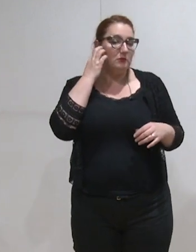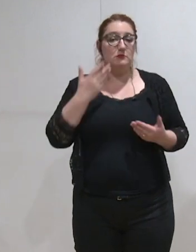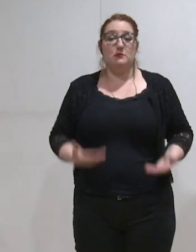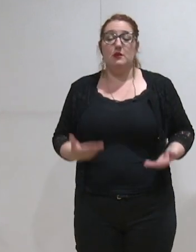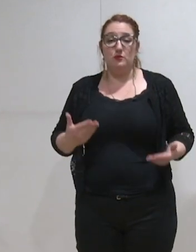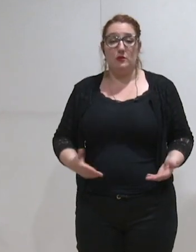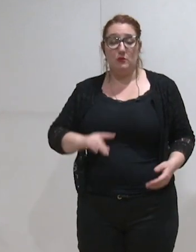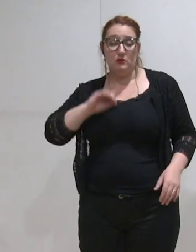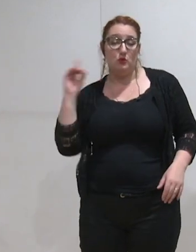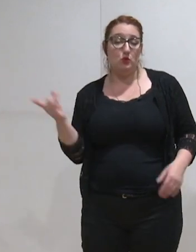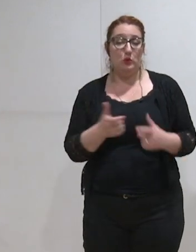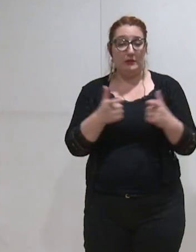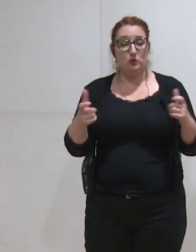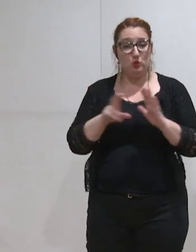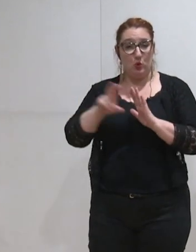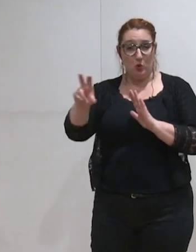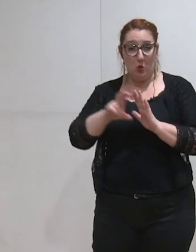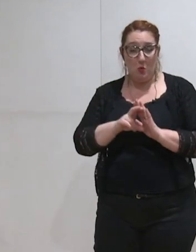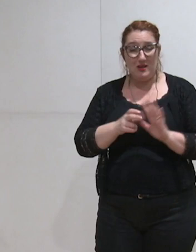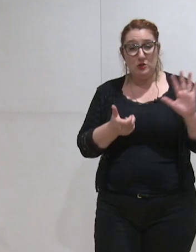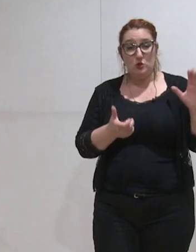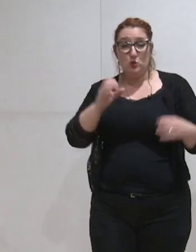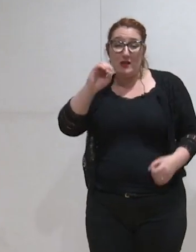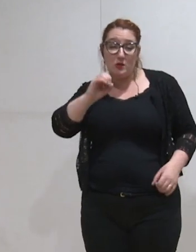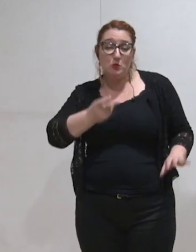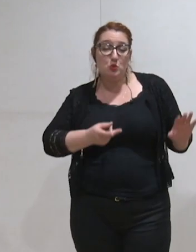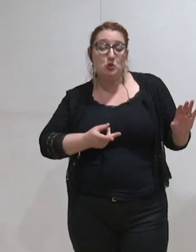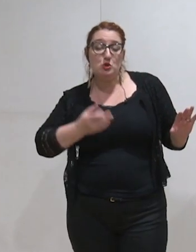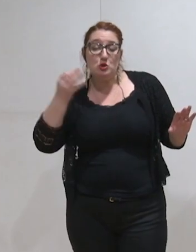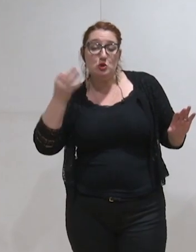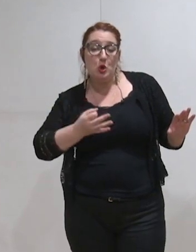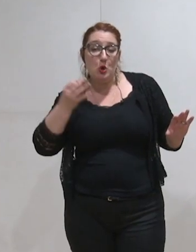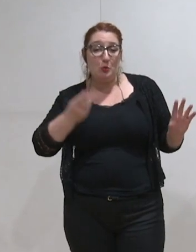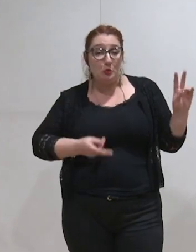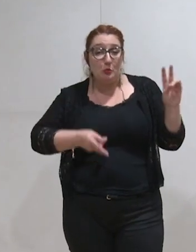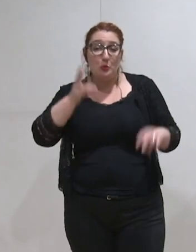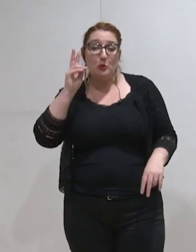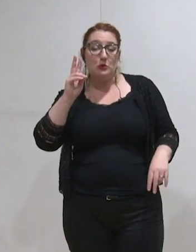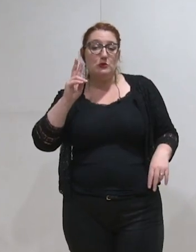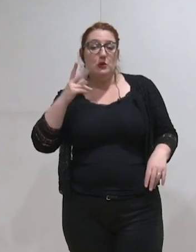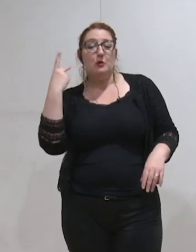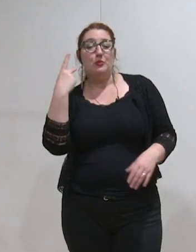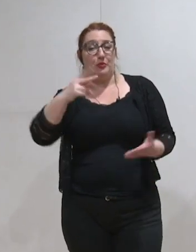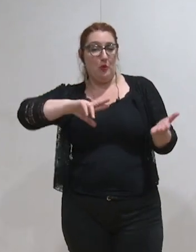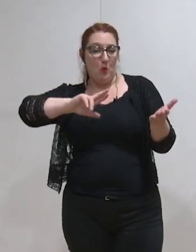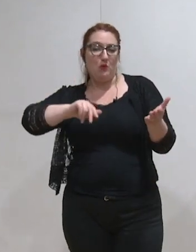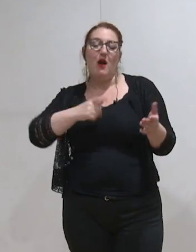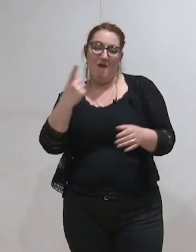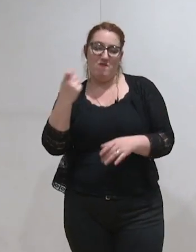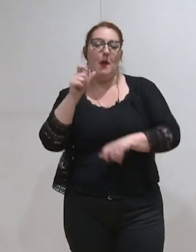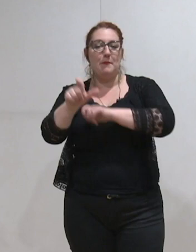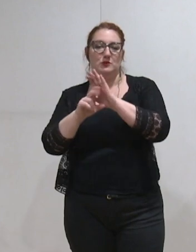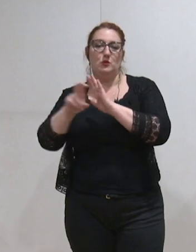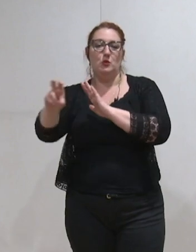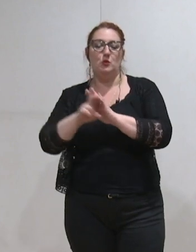actuellement ont plus de 60 % des contrats qui sont des Grenoblois la plus petite l'arbre frutier par exemple